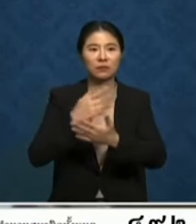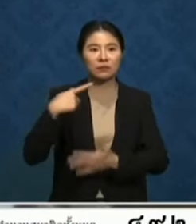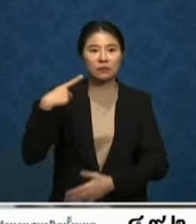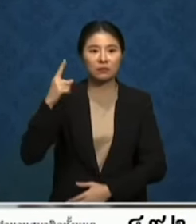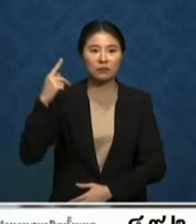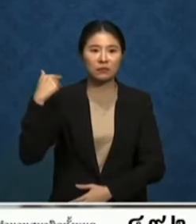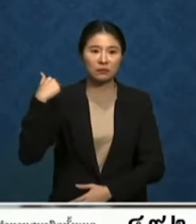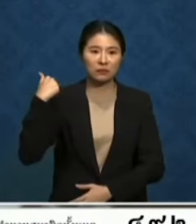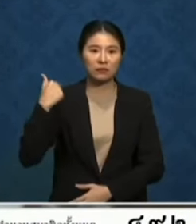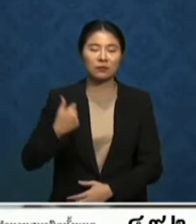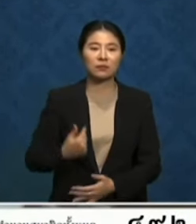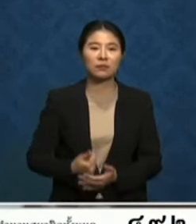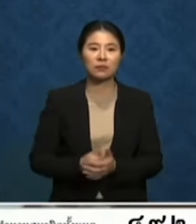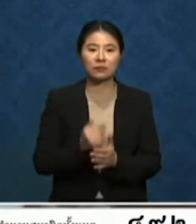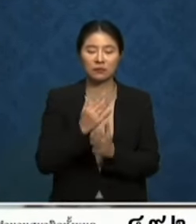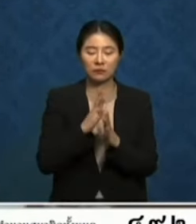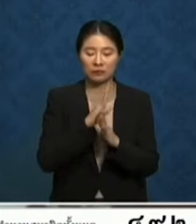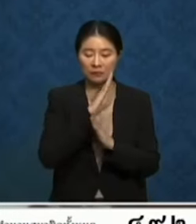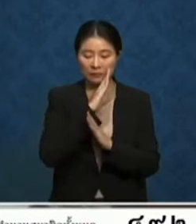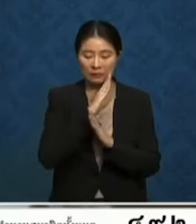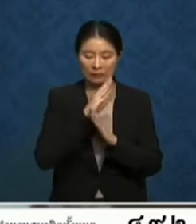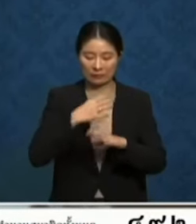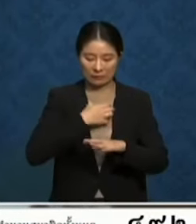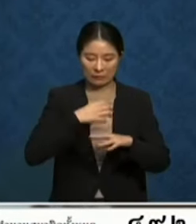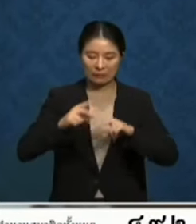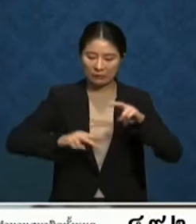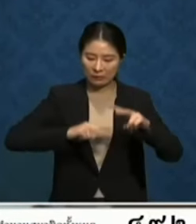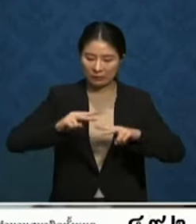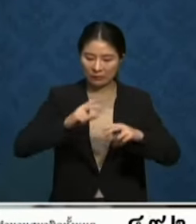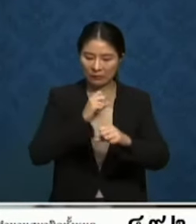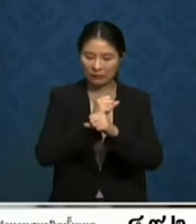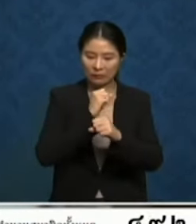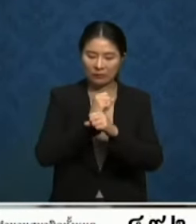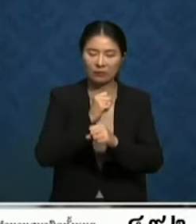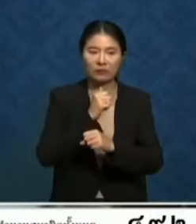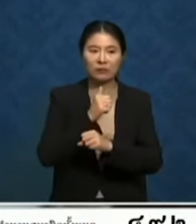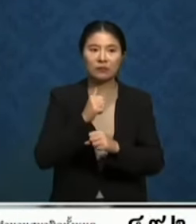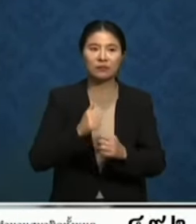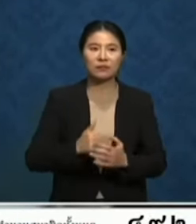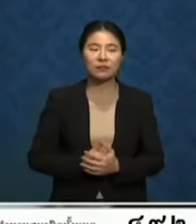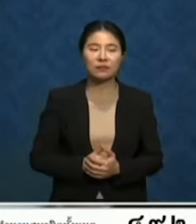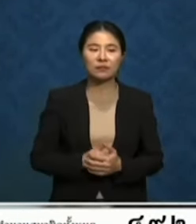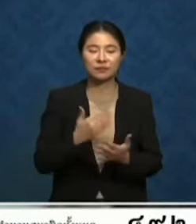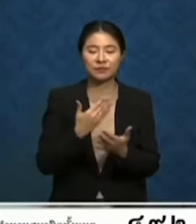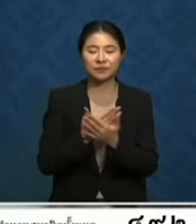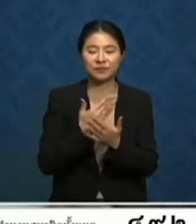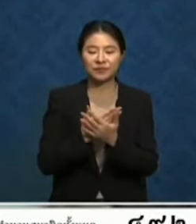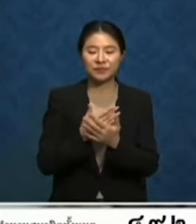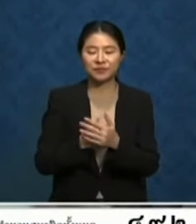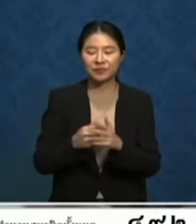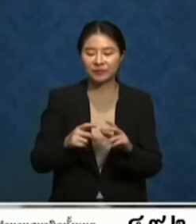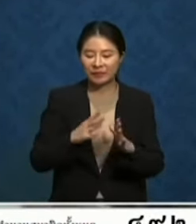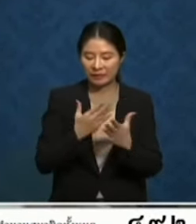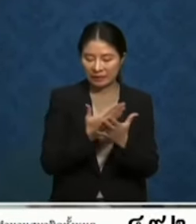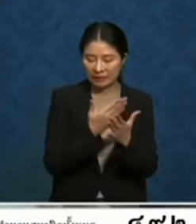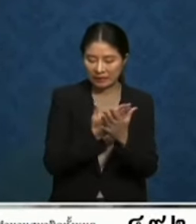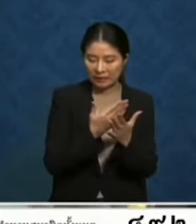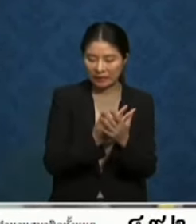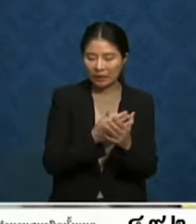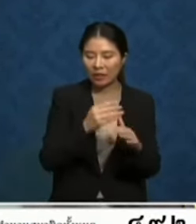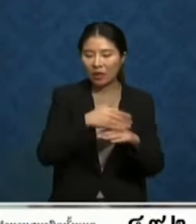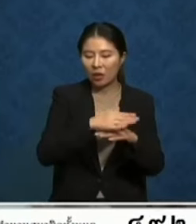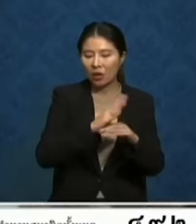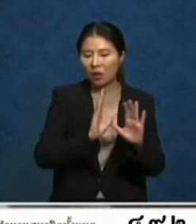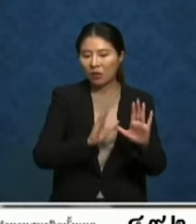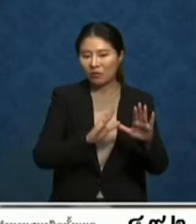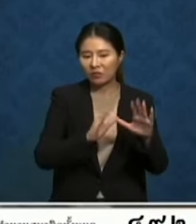ธานเพื่อให้เกิดการตรวจสอบได้แต่ที่สำคัญมันอยู่ตรงนี้ครับเงินนอกงบประมาณของหน่วยงานของรัฐให้นำมาฝ